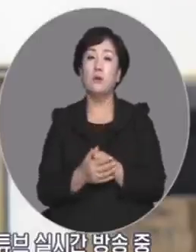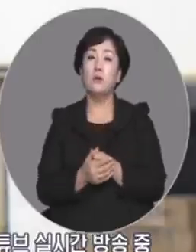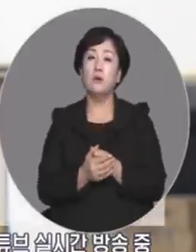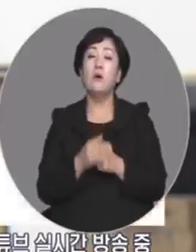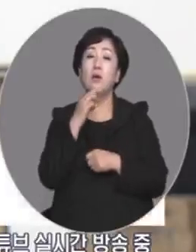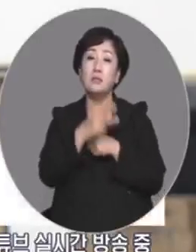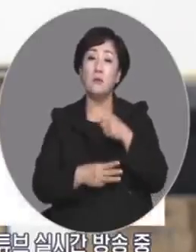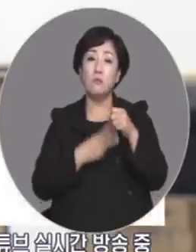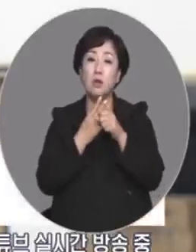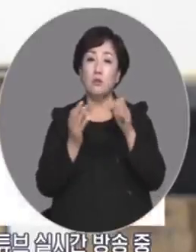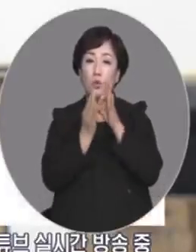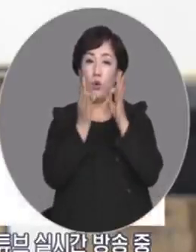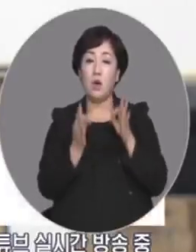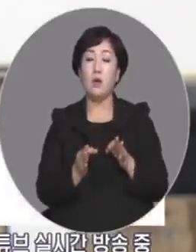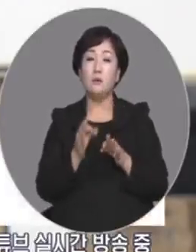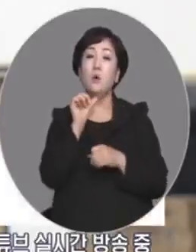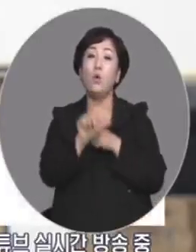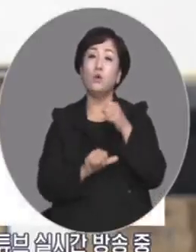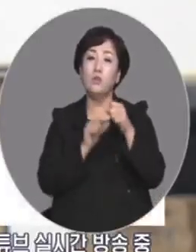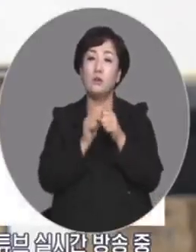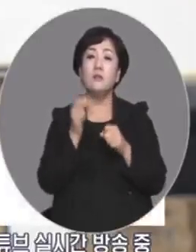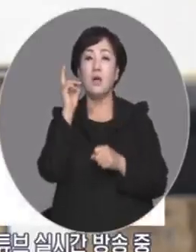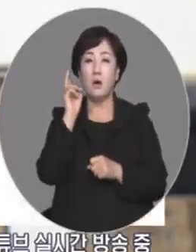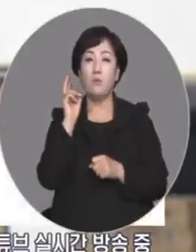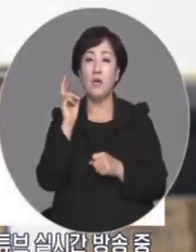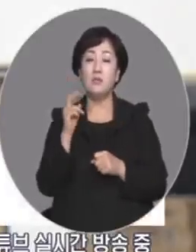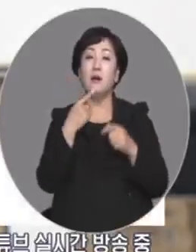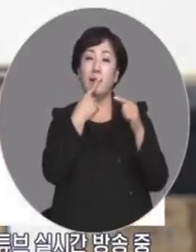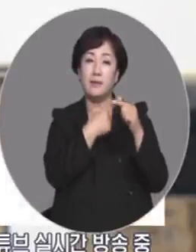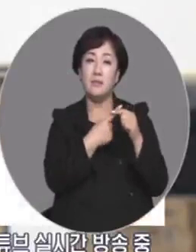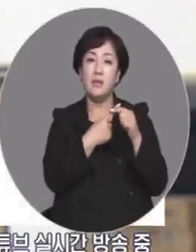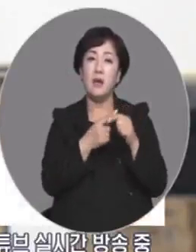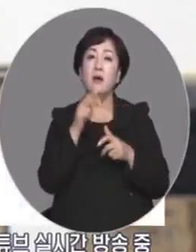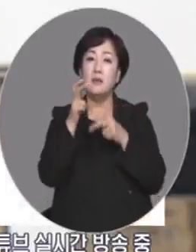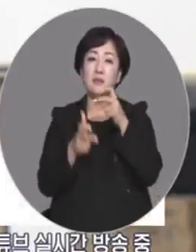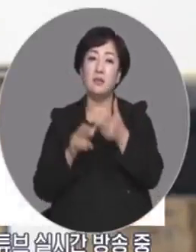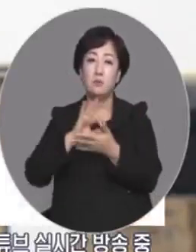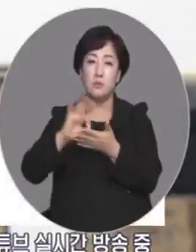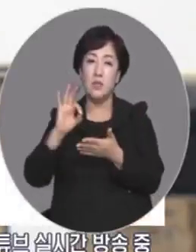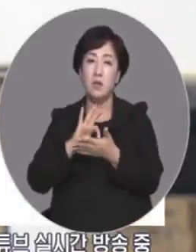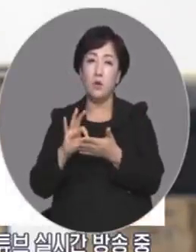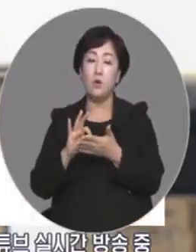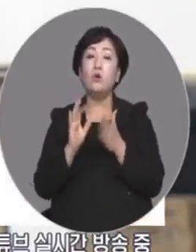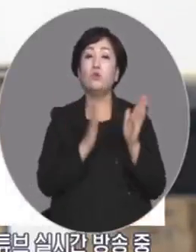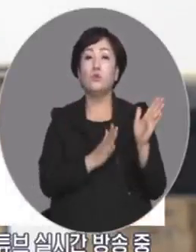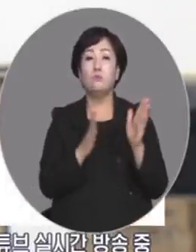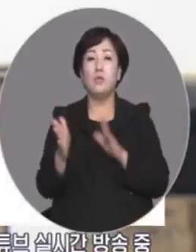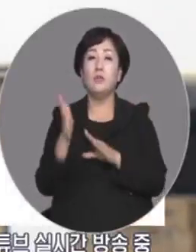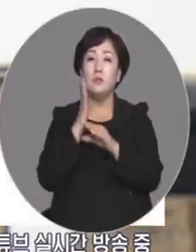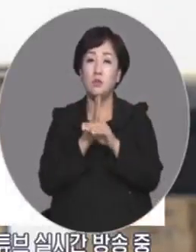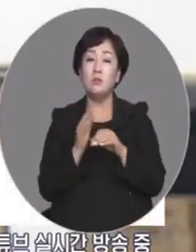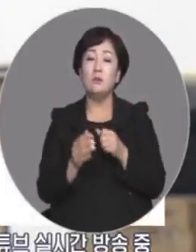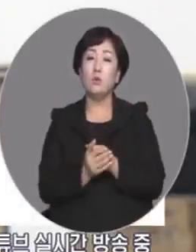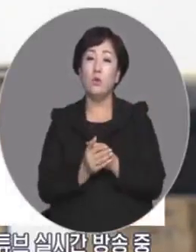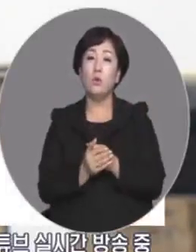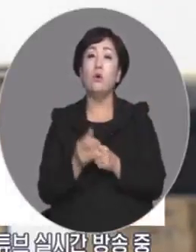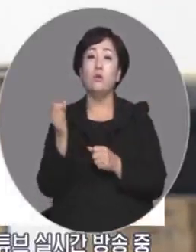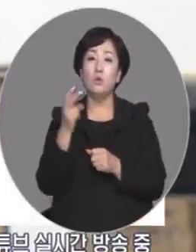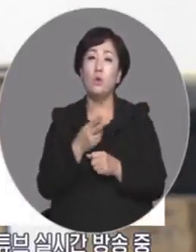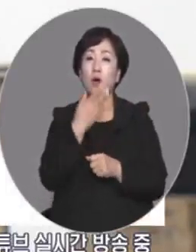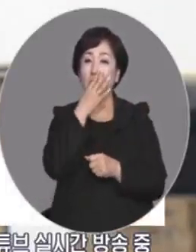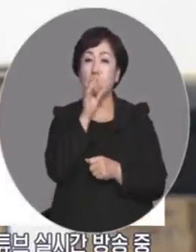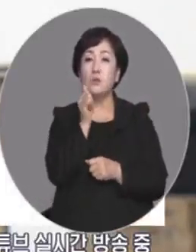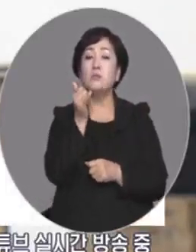3년에서 5년 안에 1차적인 산업화는 좀 진행을 할 생각이고요. 뭐 그게